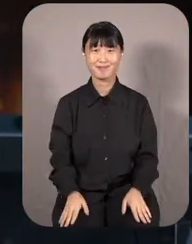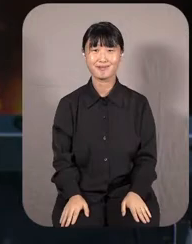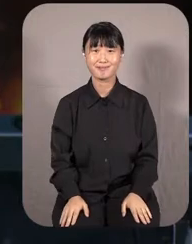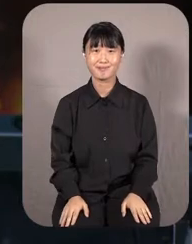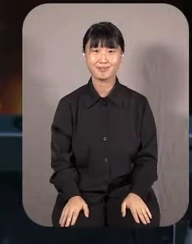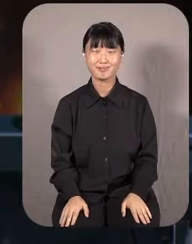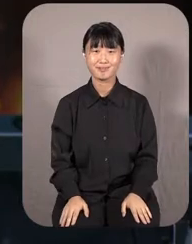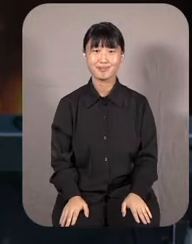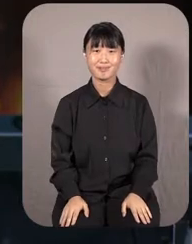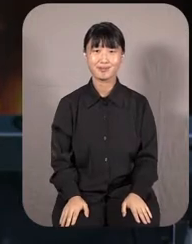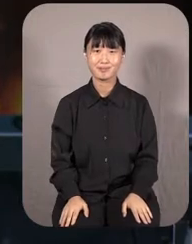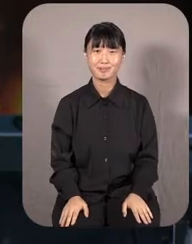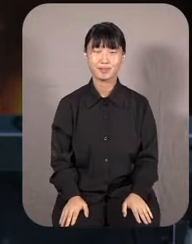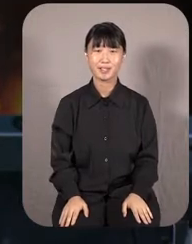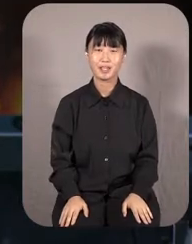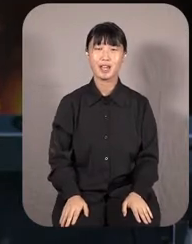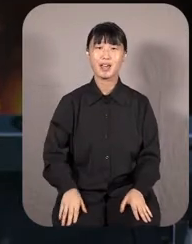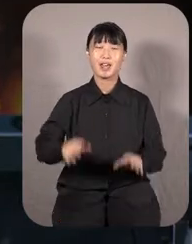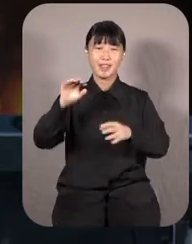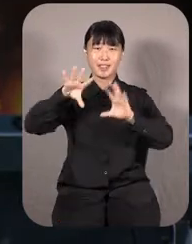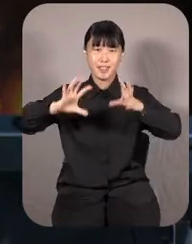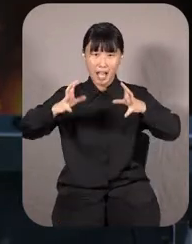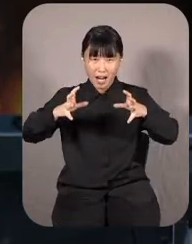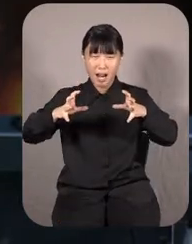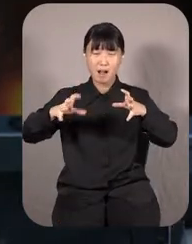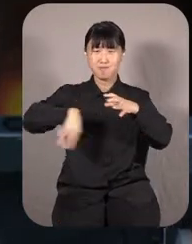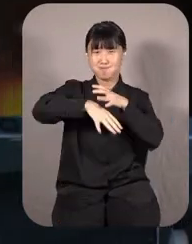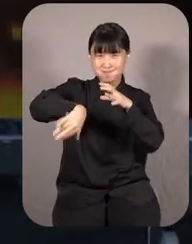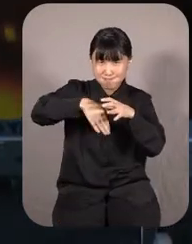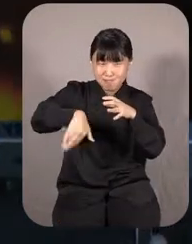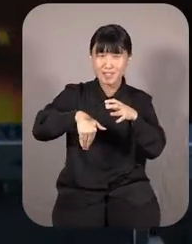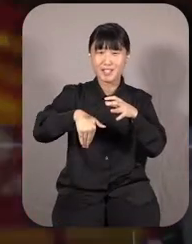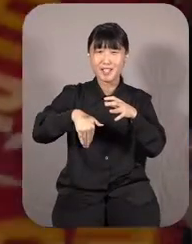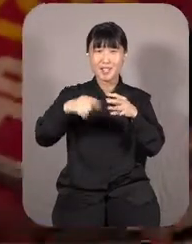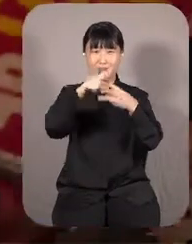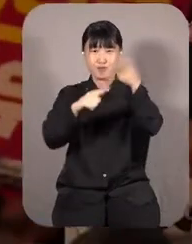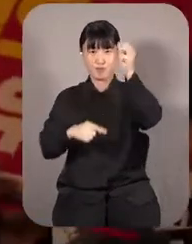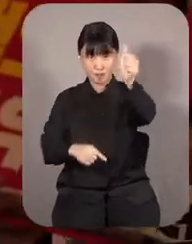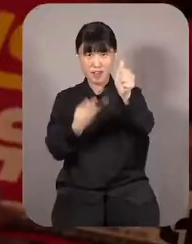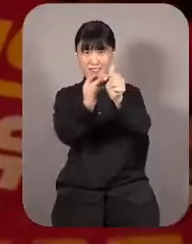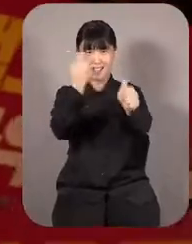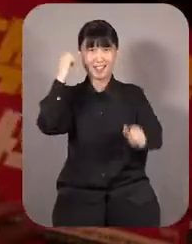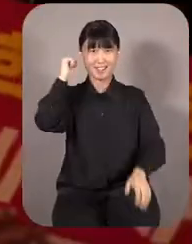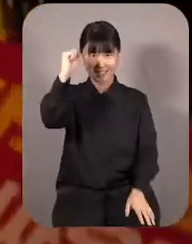국정농단 범죄자 윤석열을 탄핵하라!